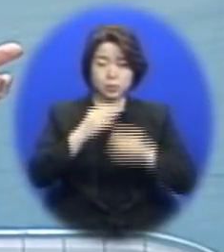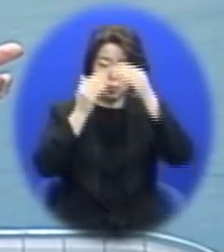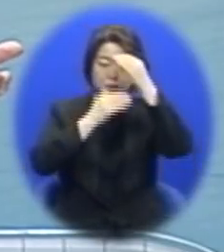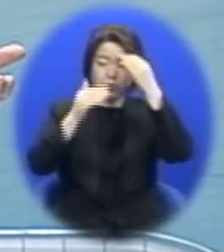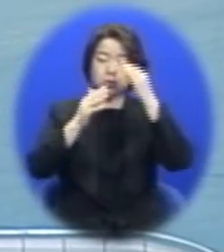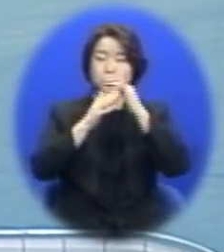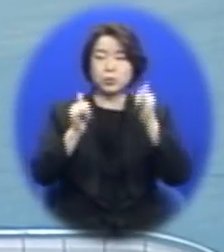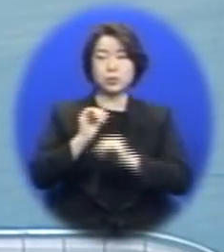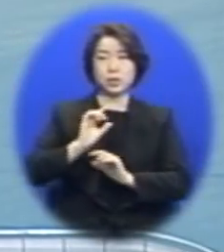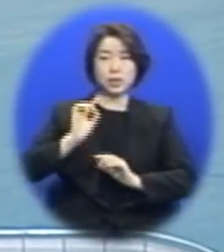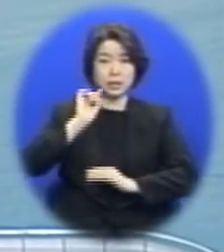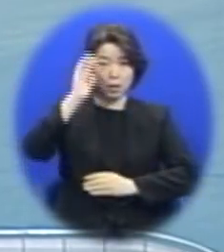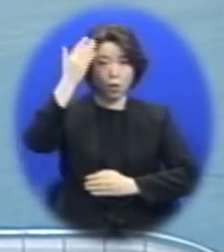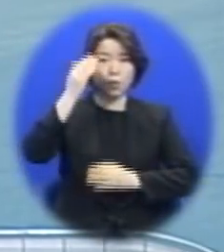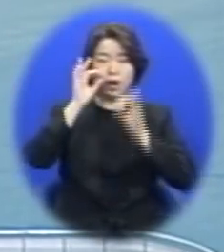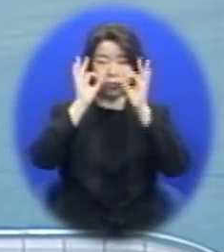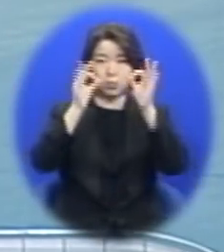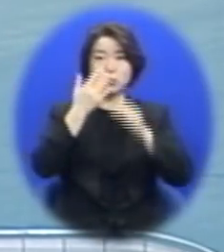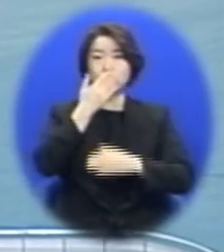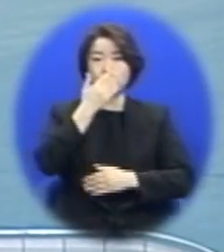봅니다.